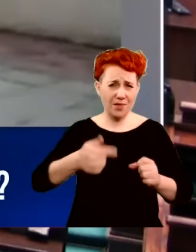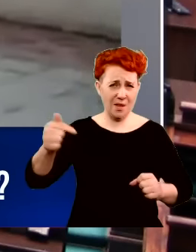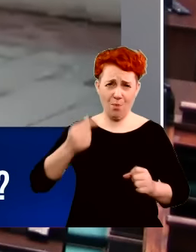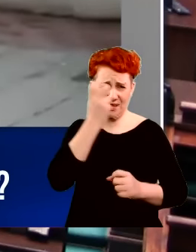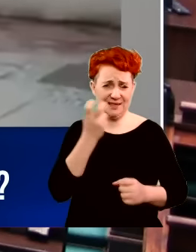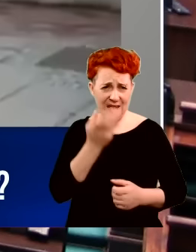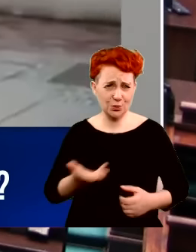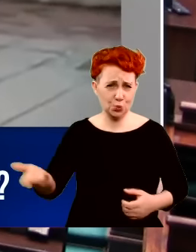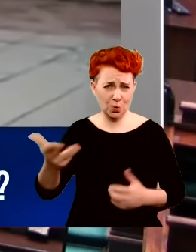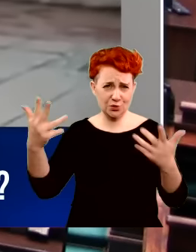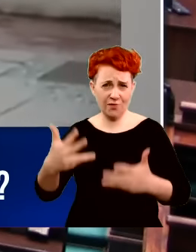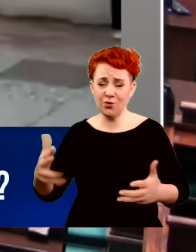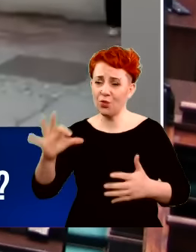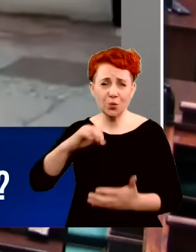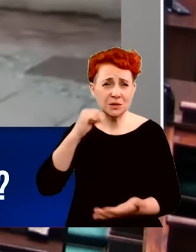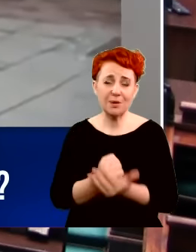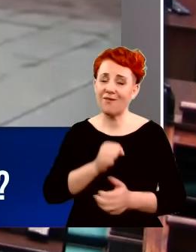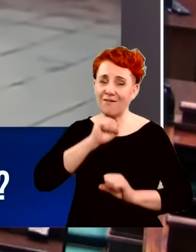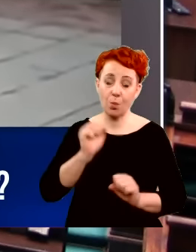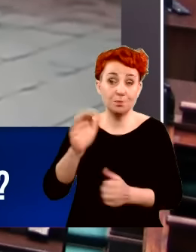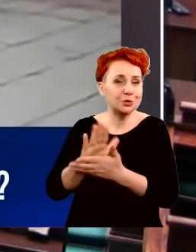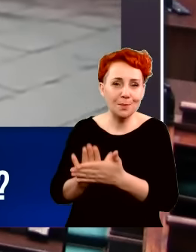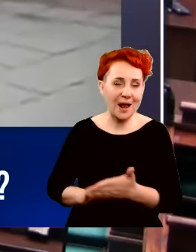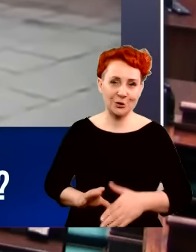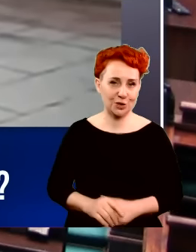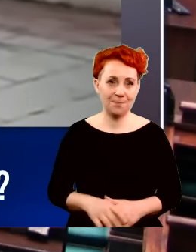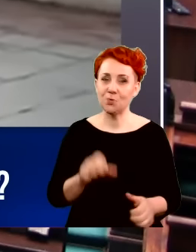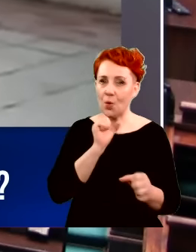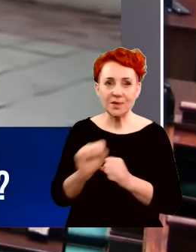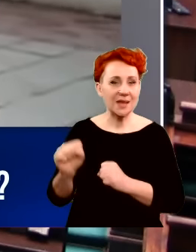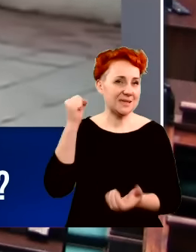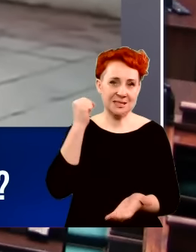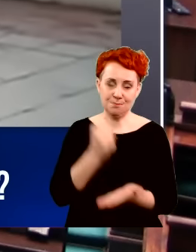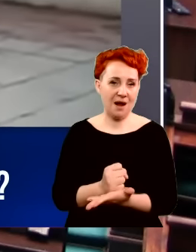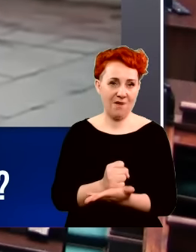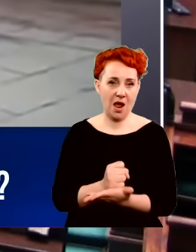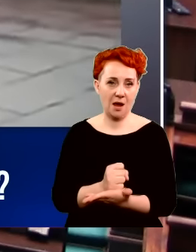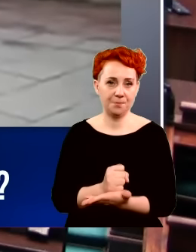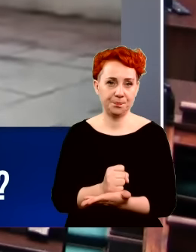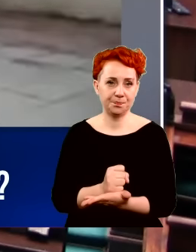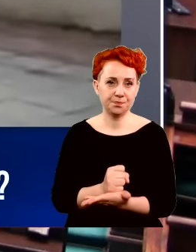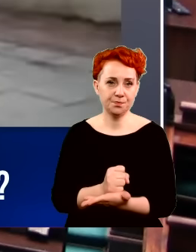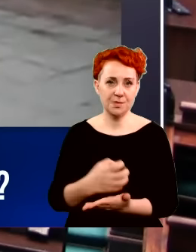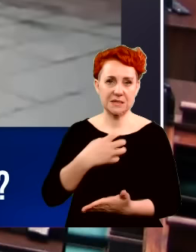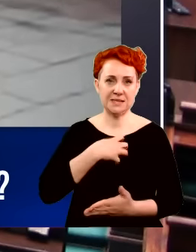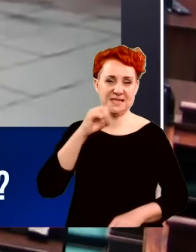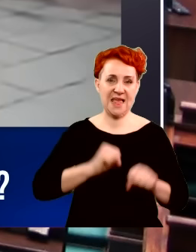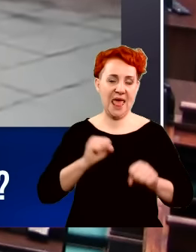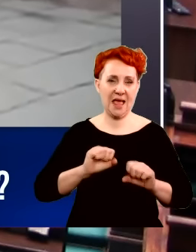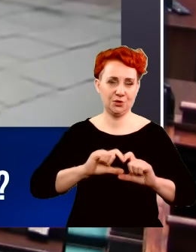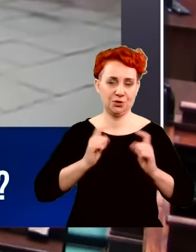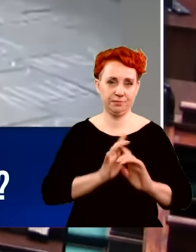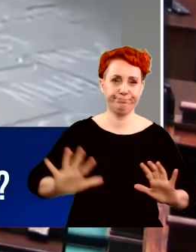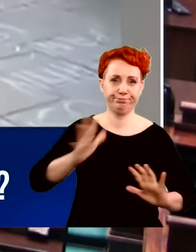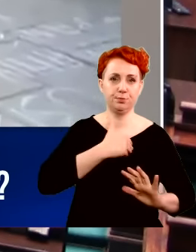to w ogóle nie jest państwa sprawa Ja przepraszam bardzo ale to nie jest sprawa sędziów w Polsce czy ktoś